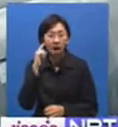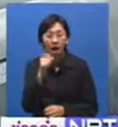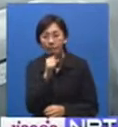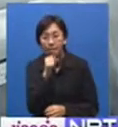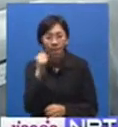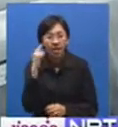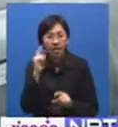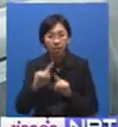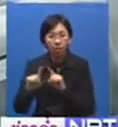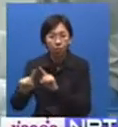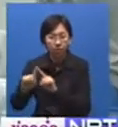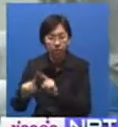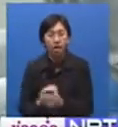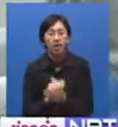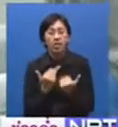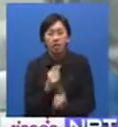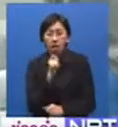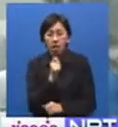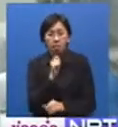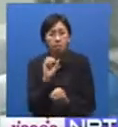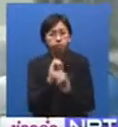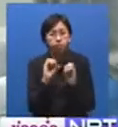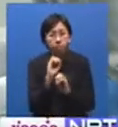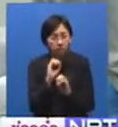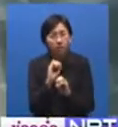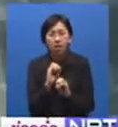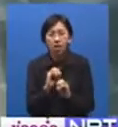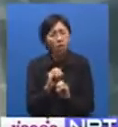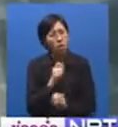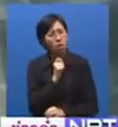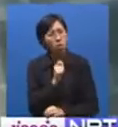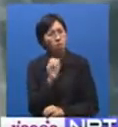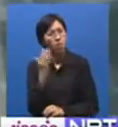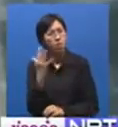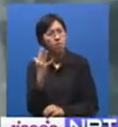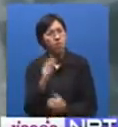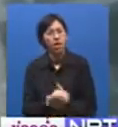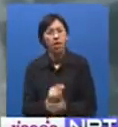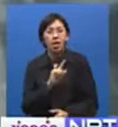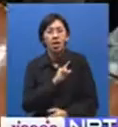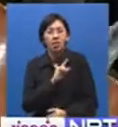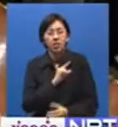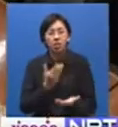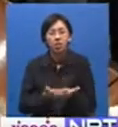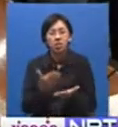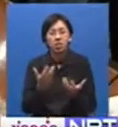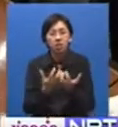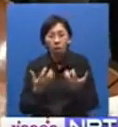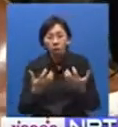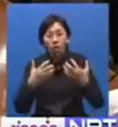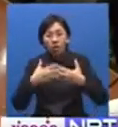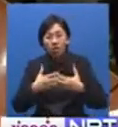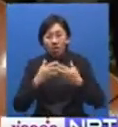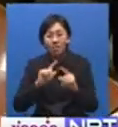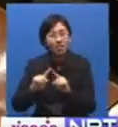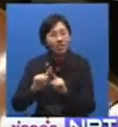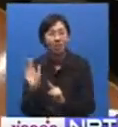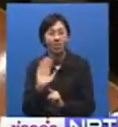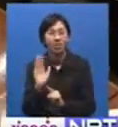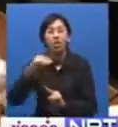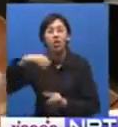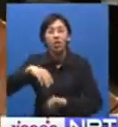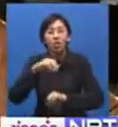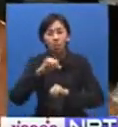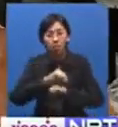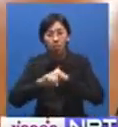โดยยืนยันว่าไม่เคยให้สัมภาษณ์ว่าให้ข้อคิดเห็นใดๆเนื่องจากไม่ได้มีหน้าที่รับผิดชอบในเรื่องนี้จะก็ตามทางกรมโยธาธิการ